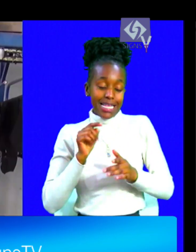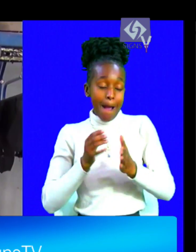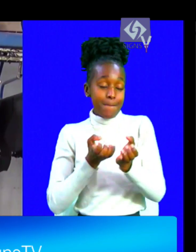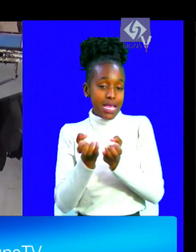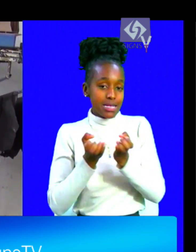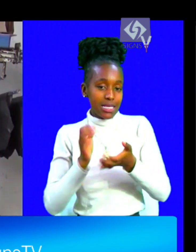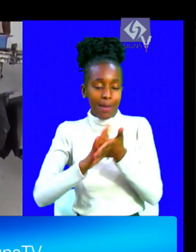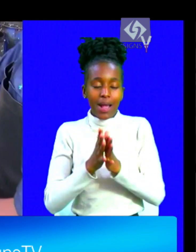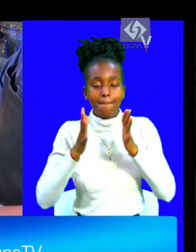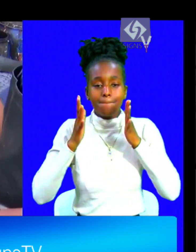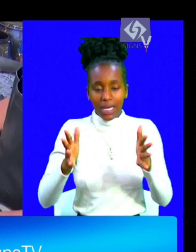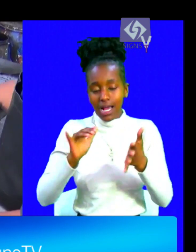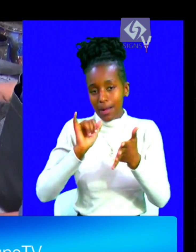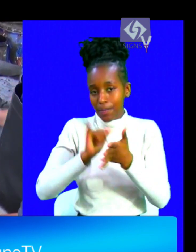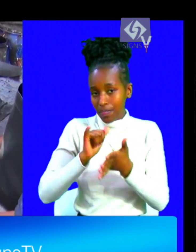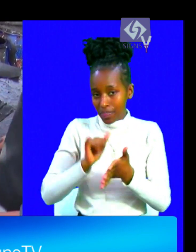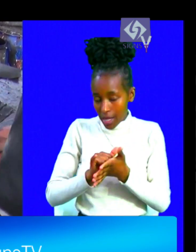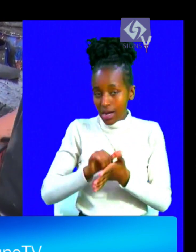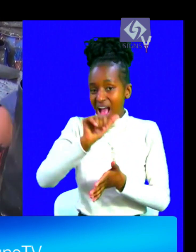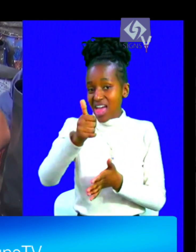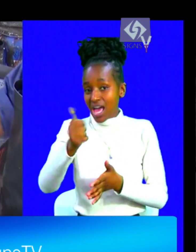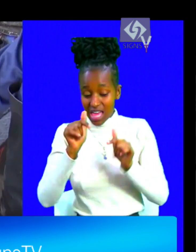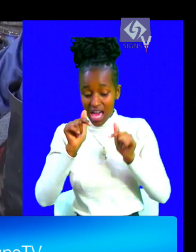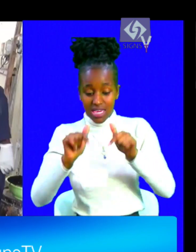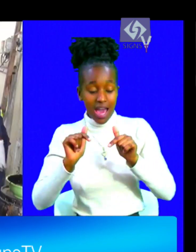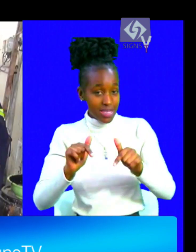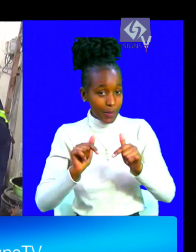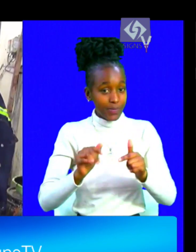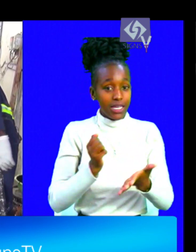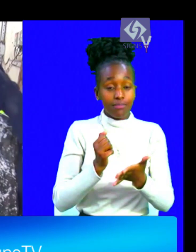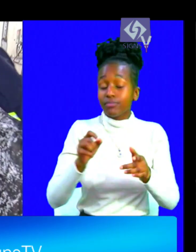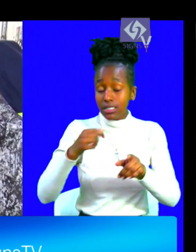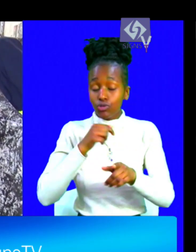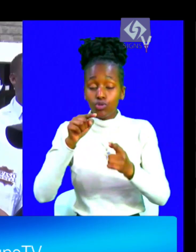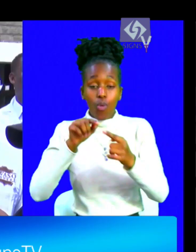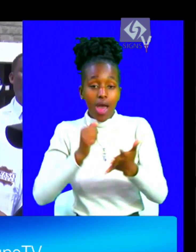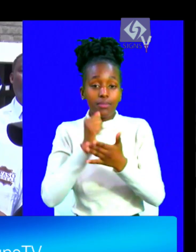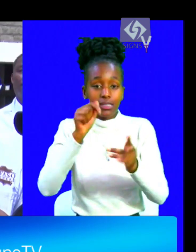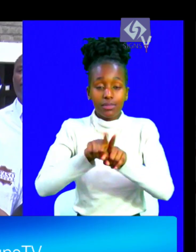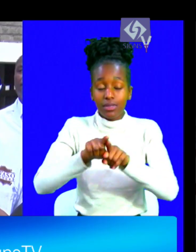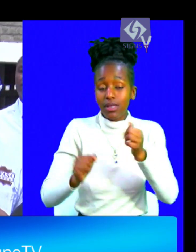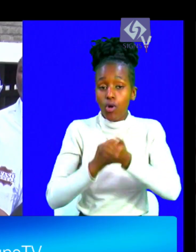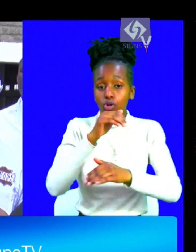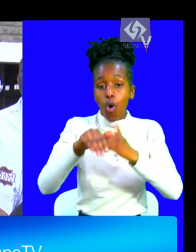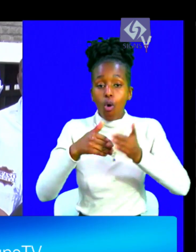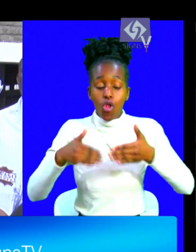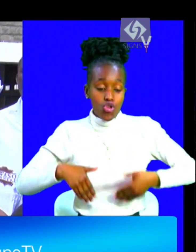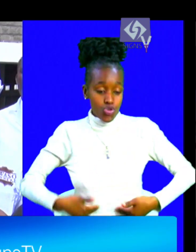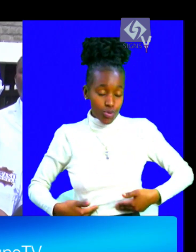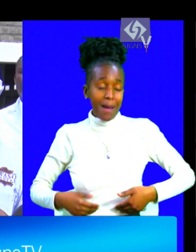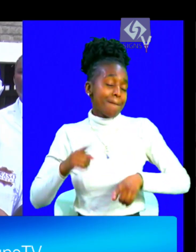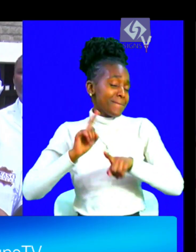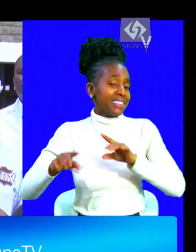biashara kubwa zaidi kwa vijana wetu huko mashinani. Na kwa watu wa mifugo, tafadhali msiweke